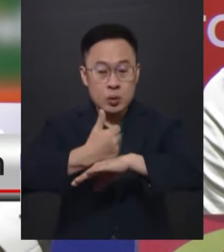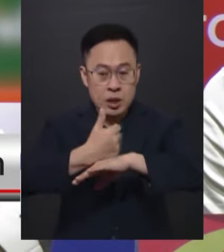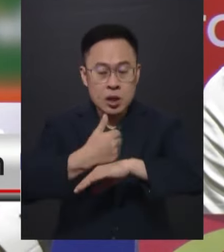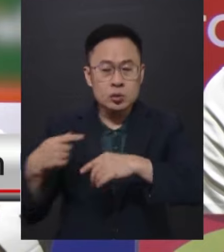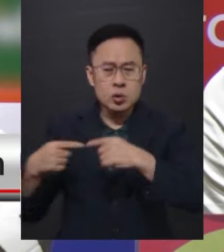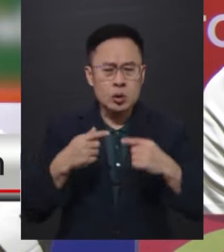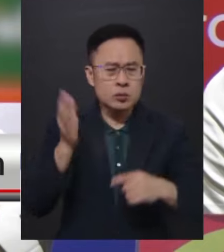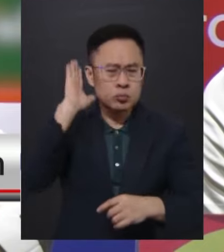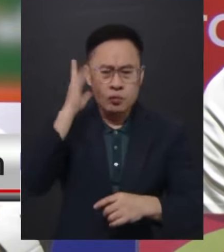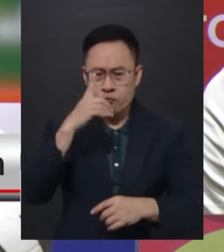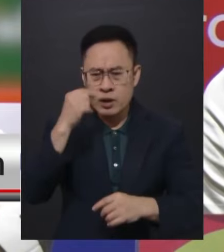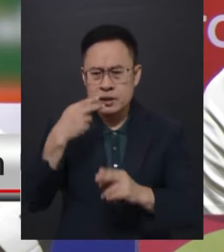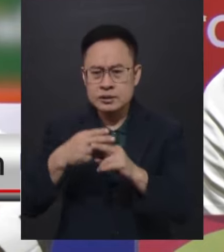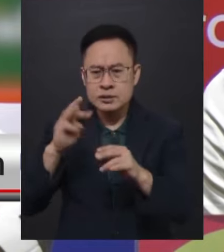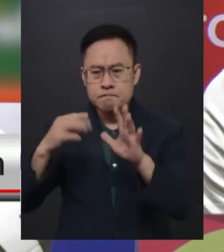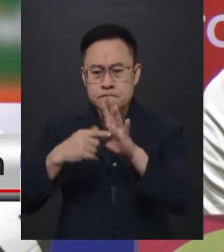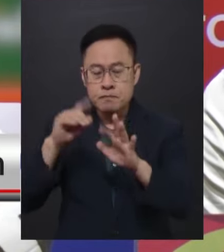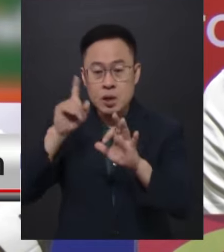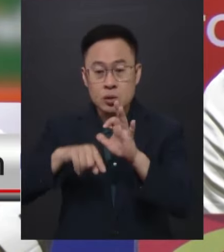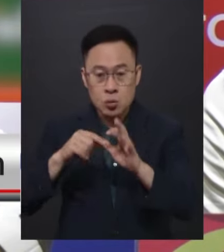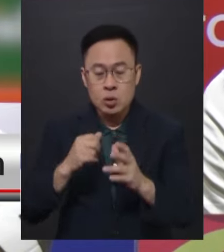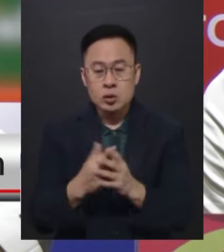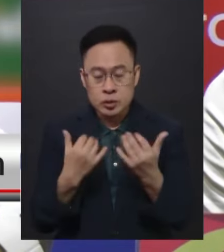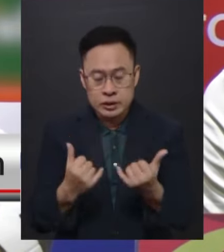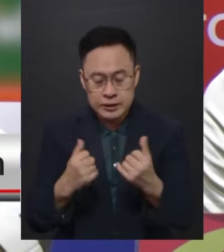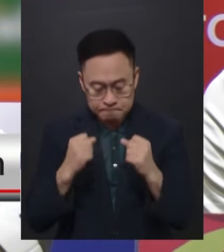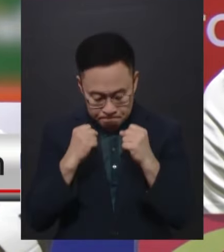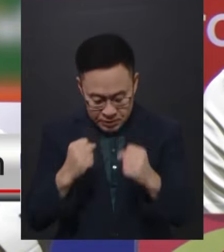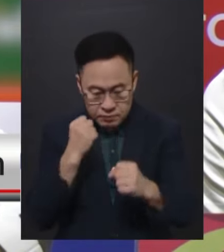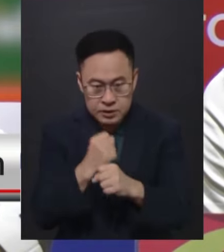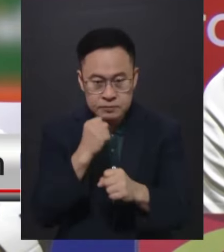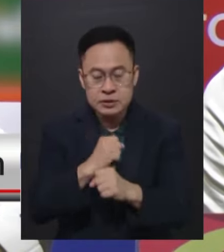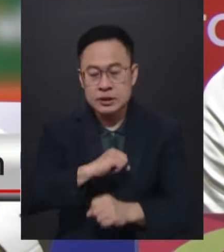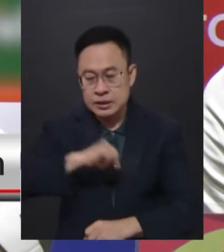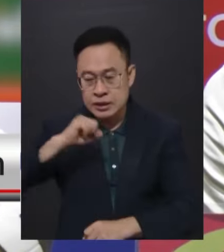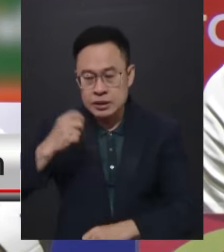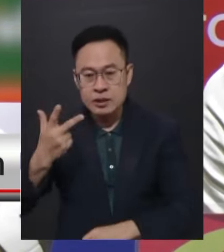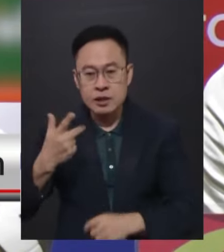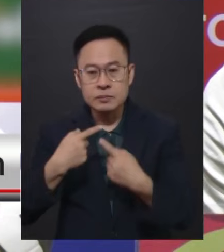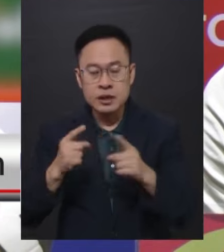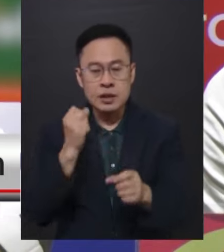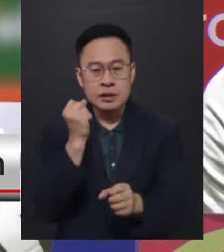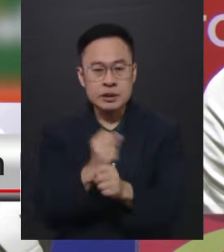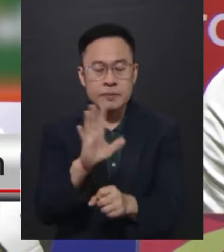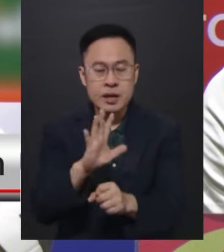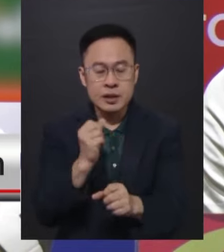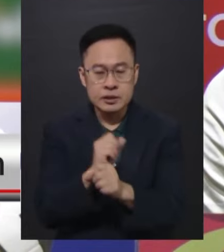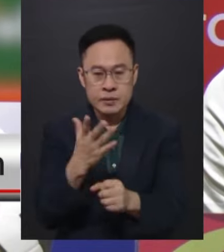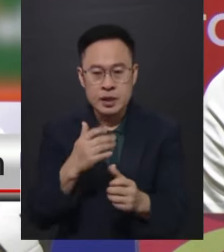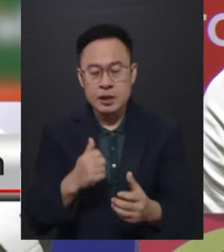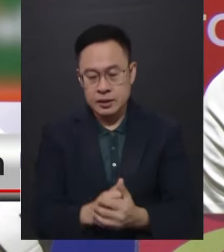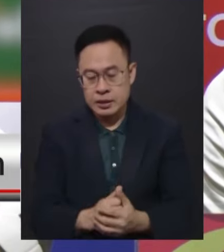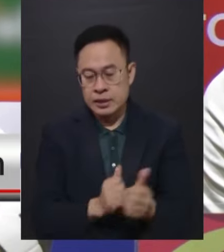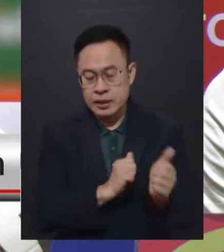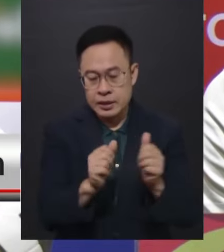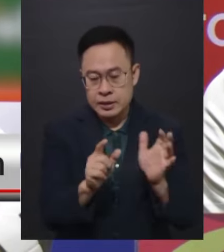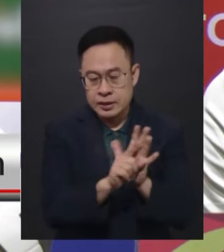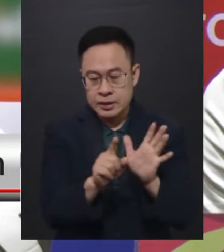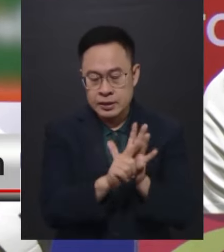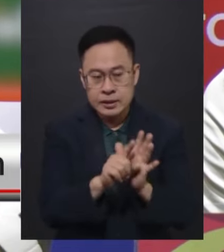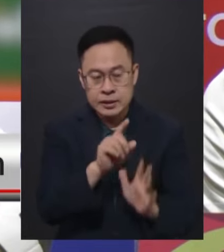คือการพยายามเก็บ3แต้มให้ได้ในทุกเกมแต่ไม่สามารถทำได้จนส่งผลให้ทีมต้องตกร